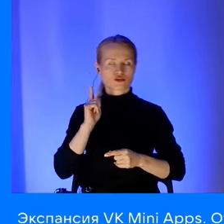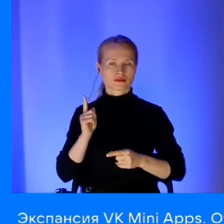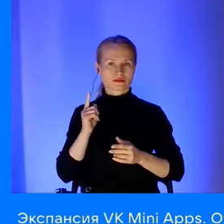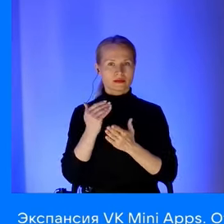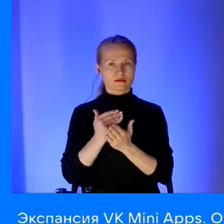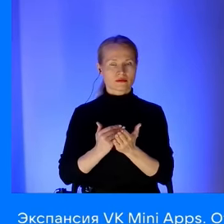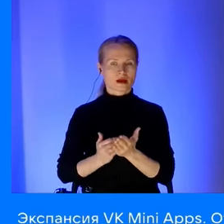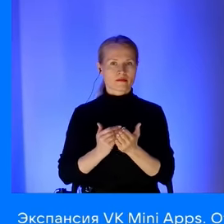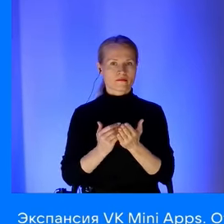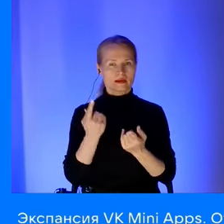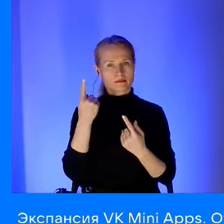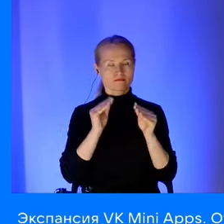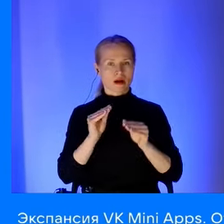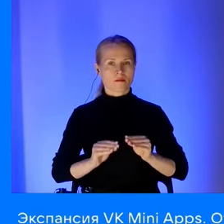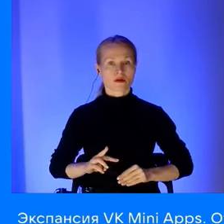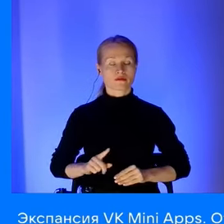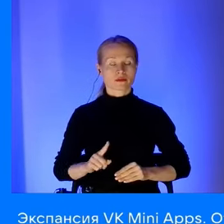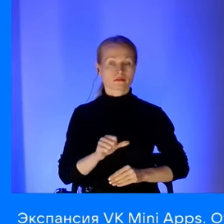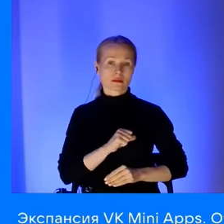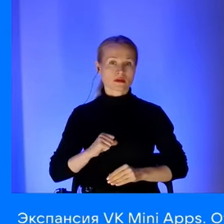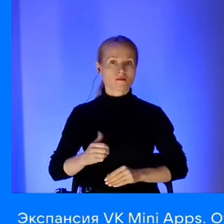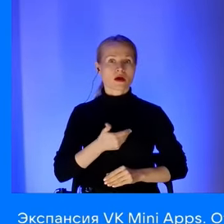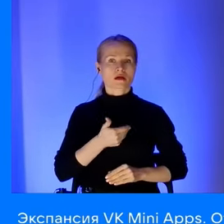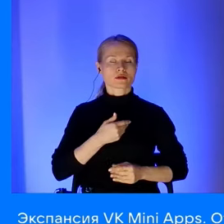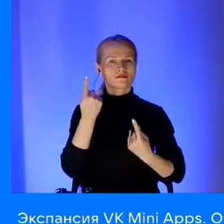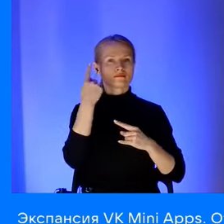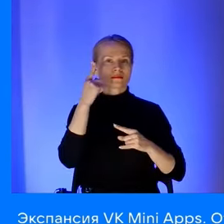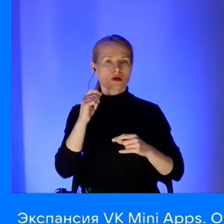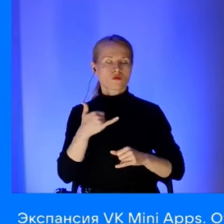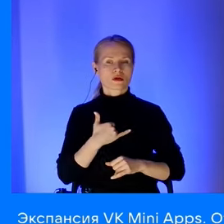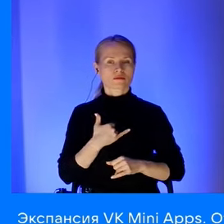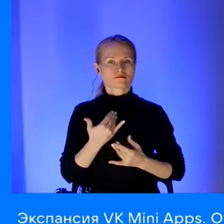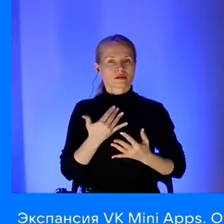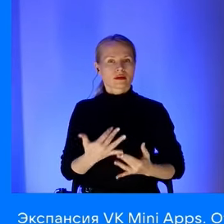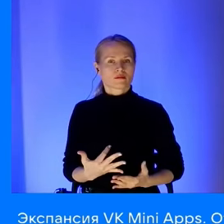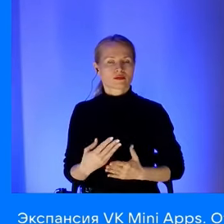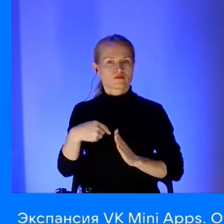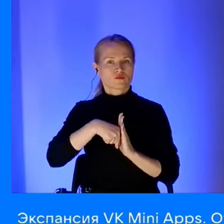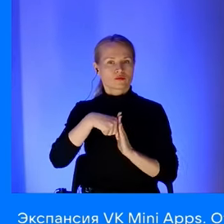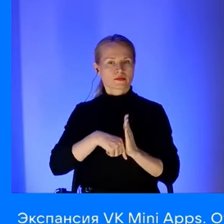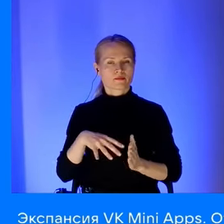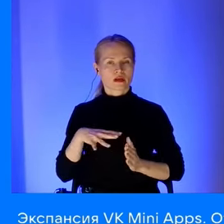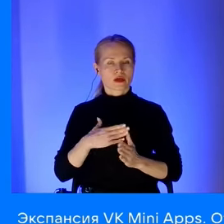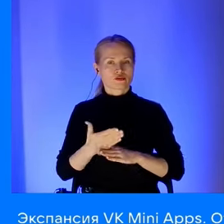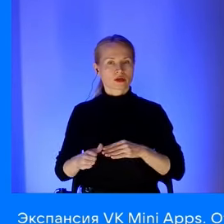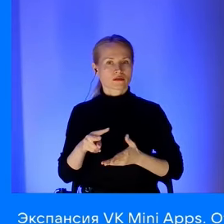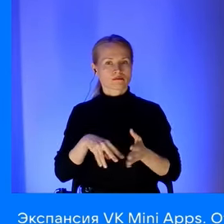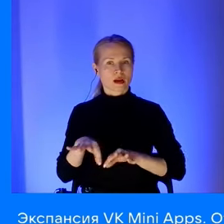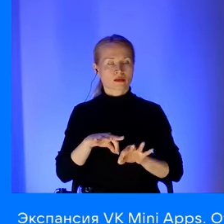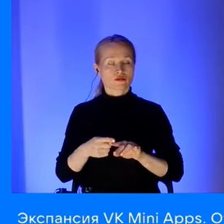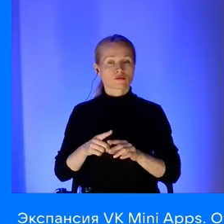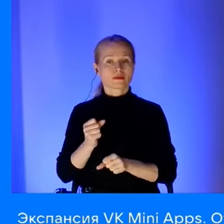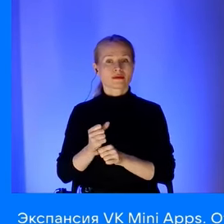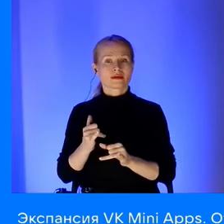прорабатывать их. Но мы и сами хотели этого. Да, то есть у нас существовала и такая же потребность изнутри. То есть часть проектов, которые мы делали для